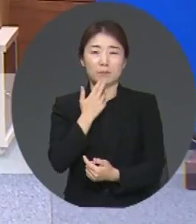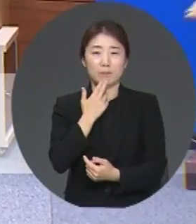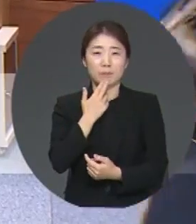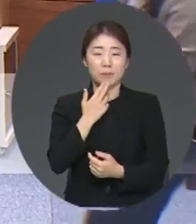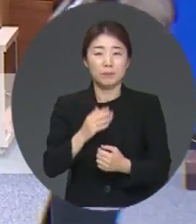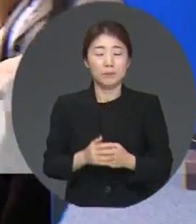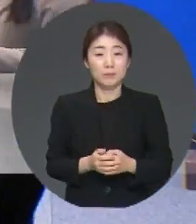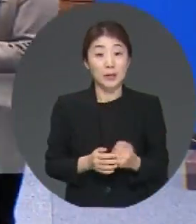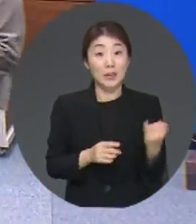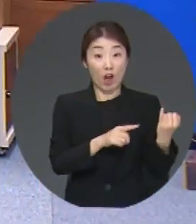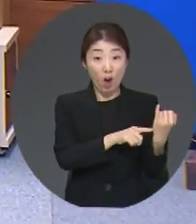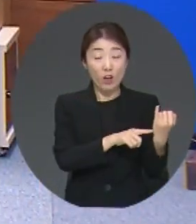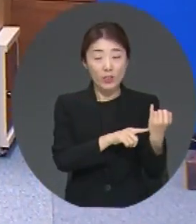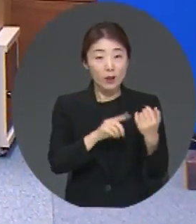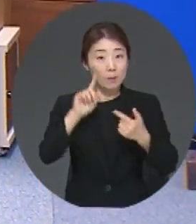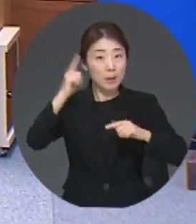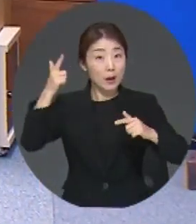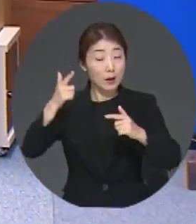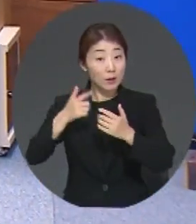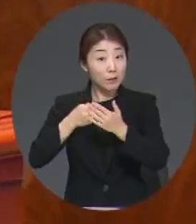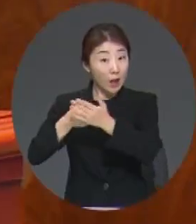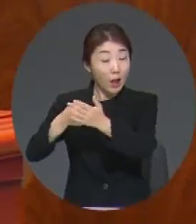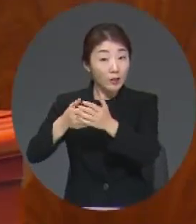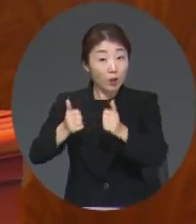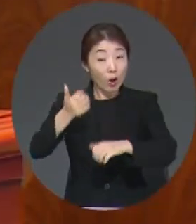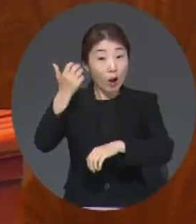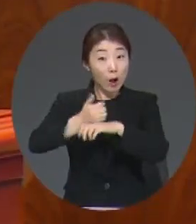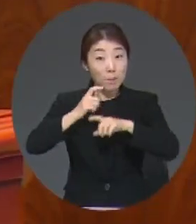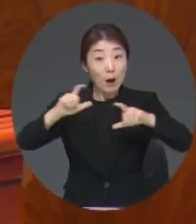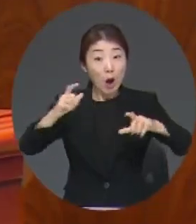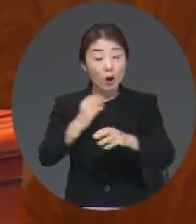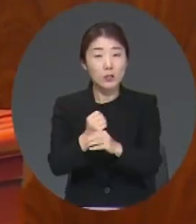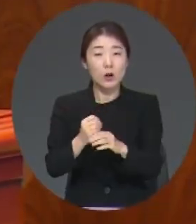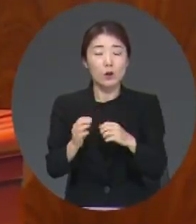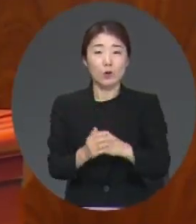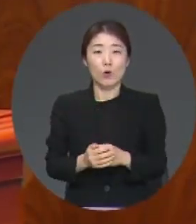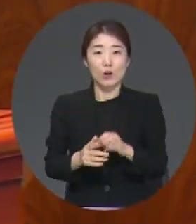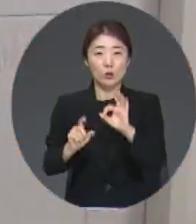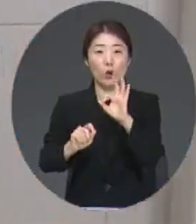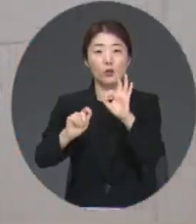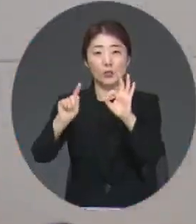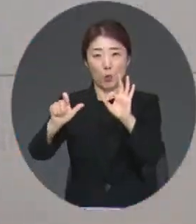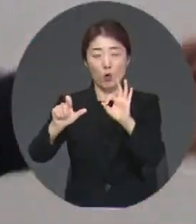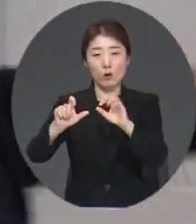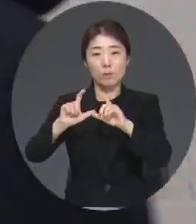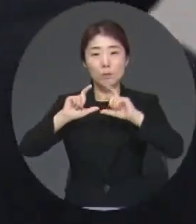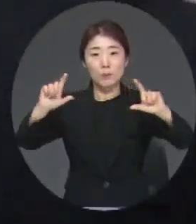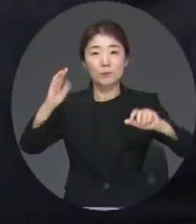않았습니다. 김 의원에 대한 항소심 선고 공판은 오는 10월 15일에 열립니다.